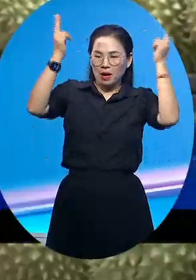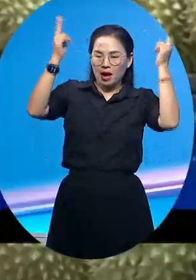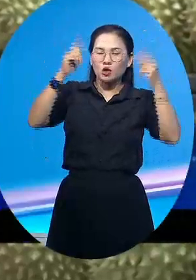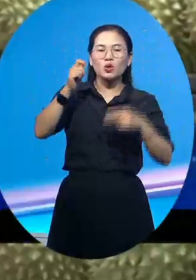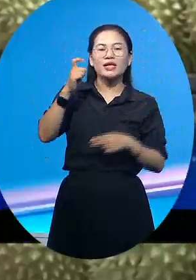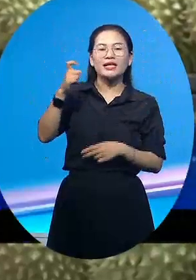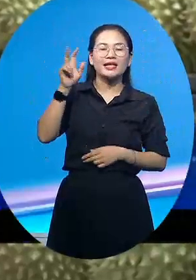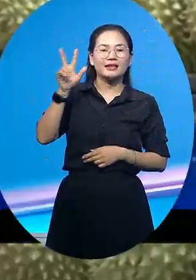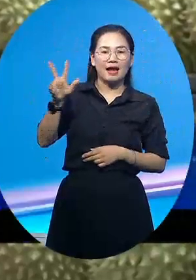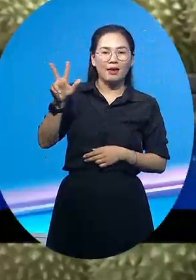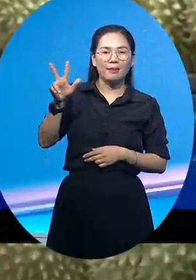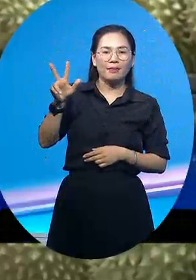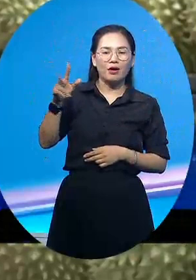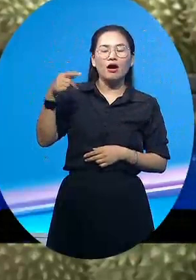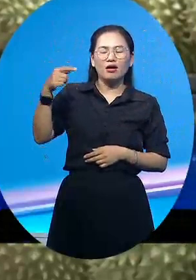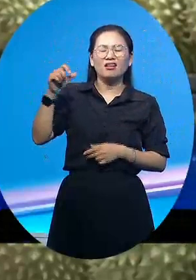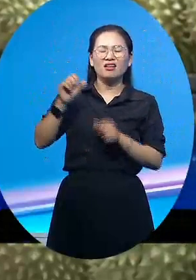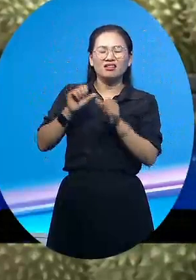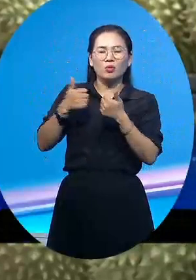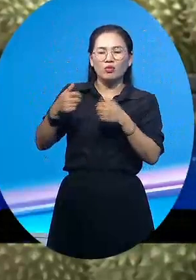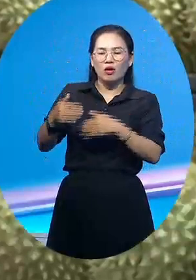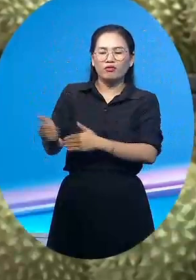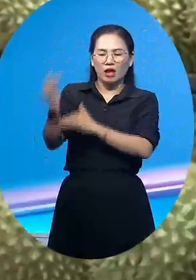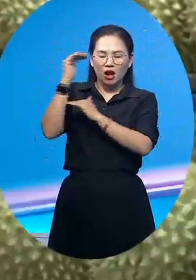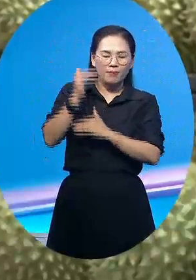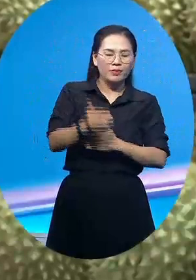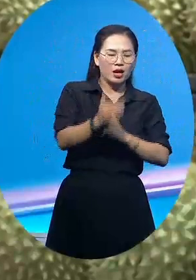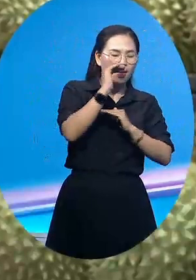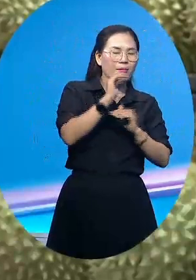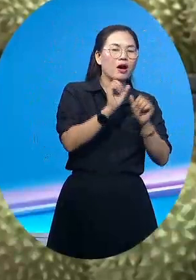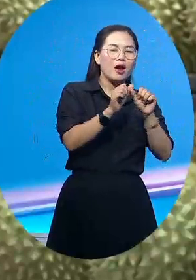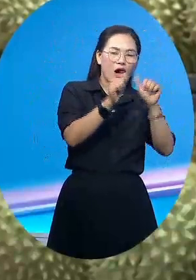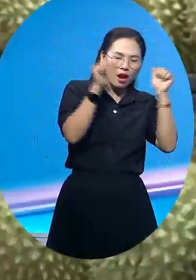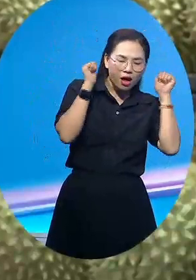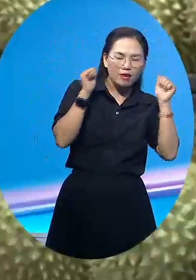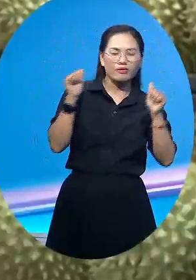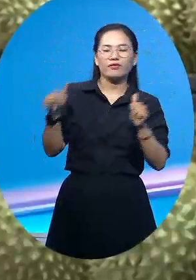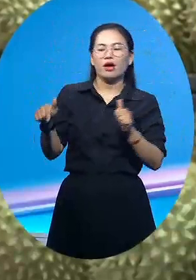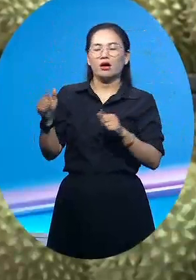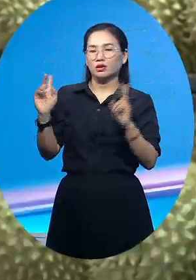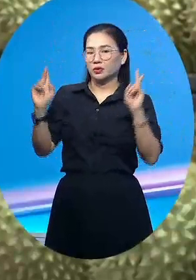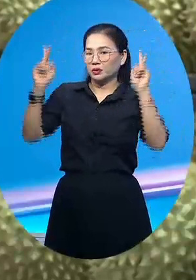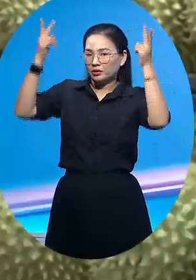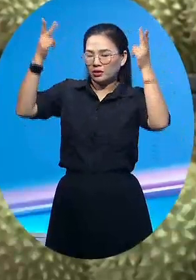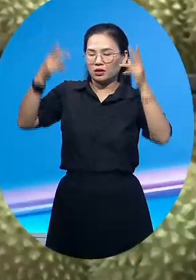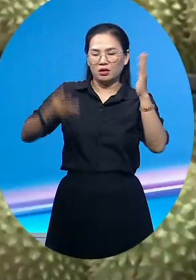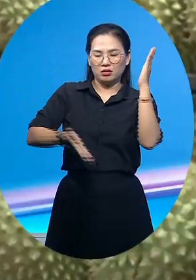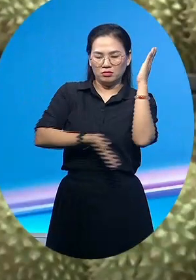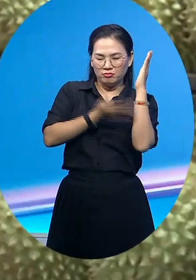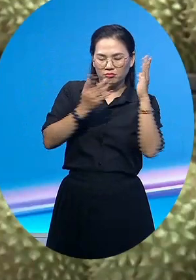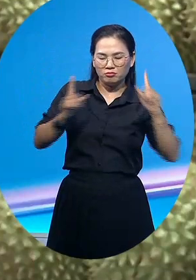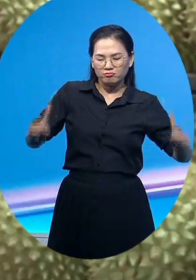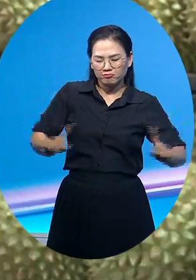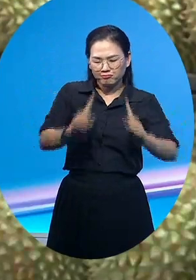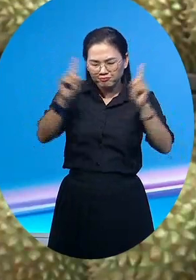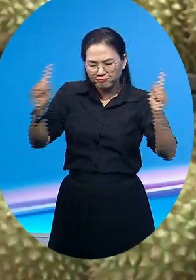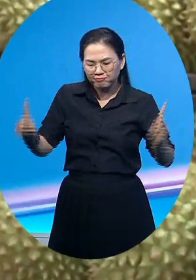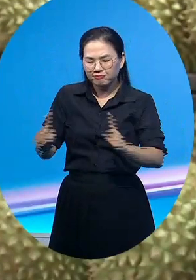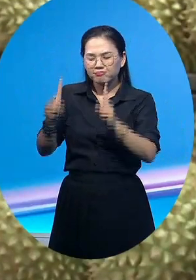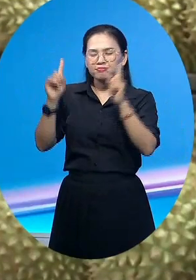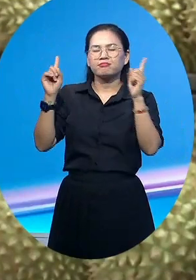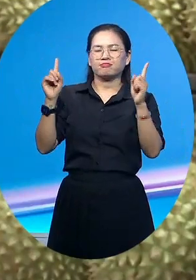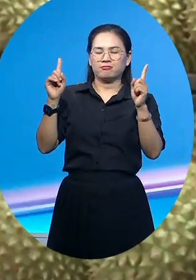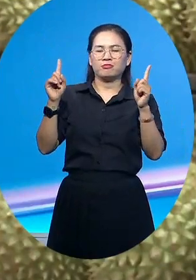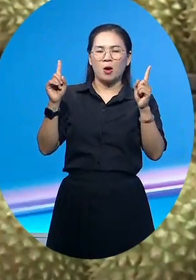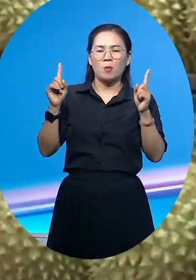và một cái Farm ở Lâm Đồng thì hai cái Pham này thì đang trồng các cái loại rau củ quả theo cái Hương hữu cơ và người